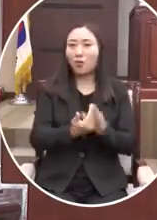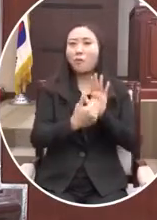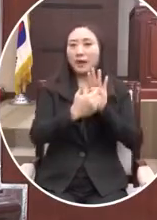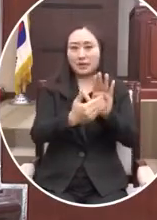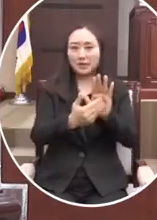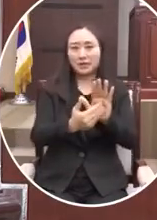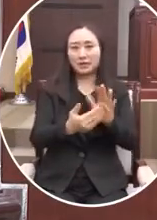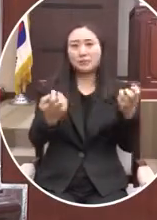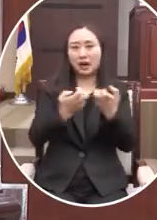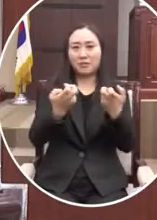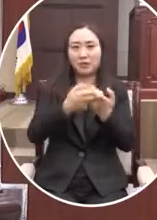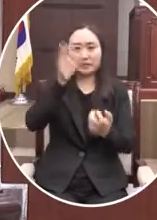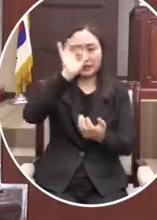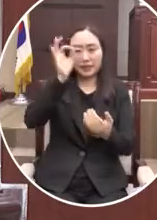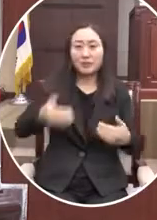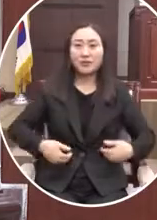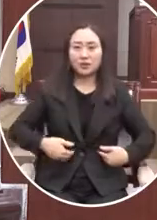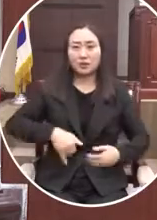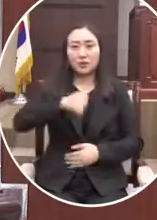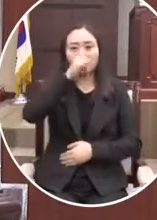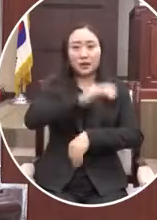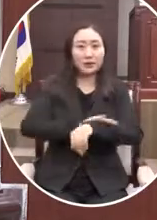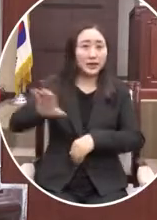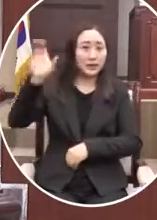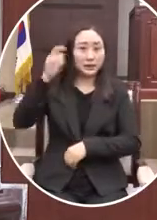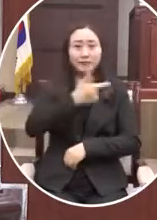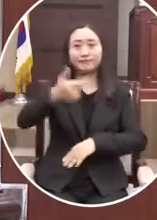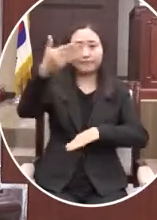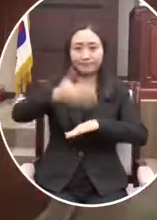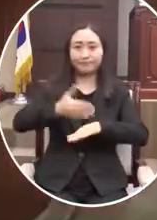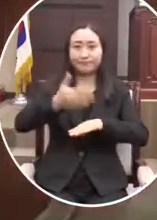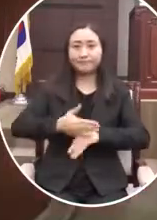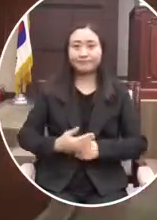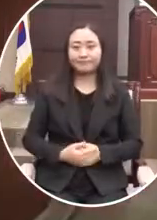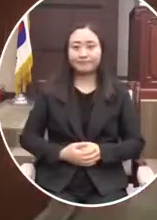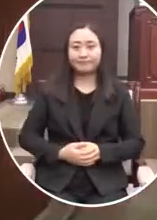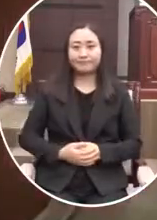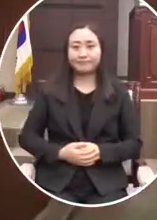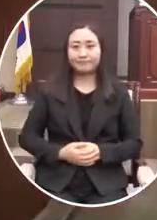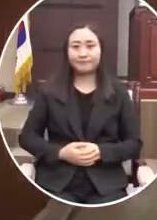방지 대책을 준비해야 합니다. 경청해 주셔서 고맙습니다.